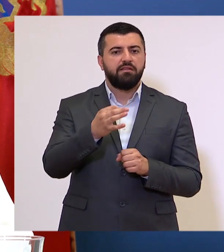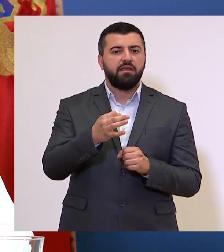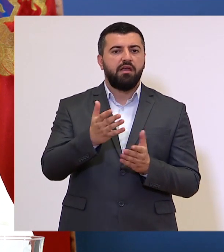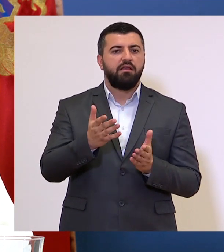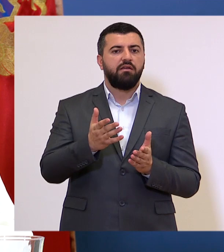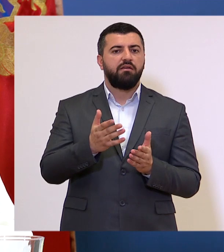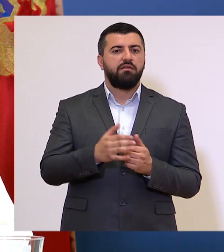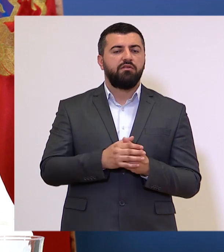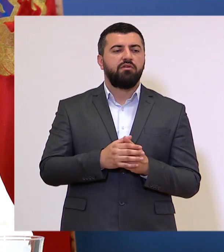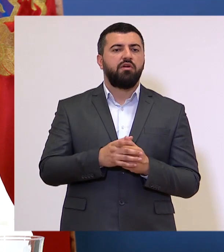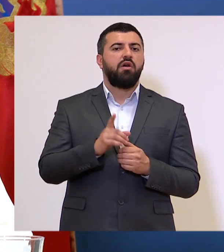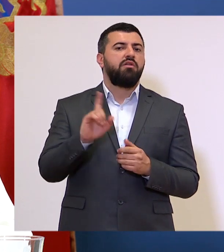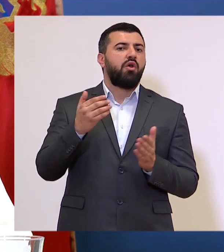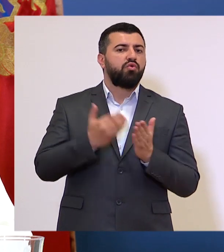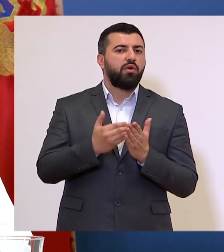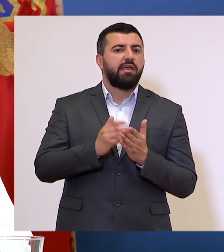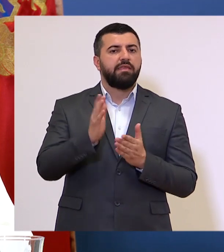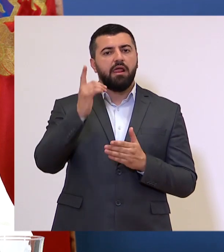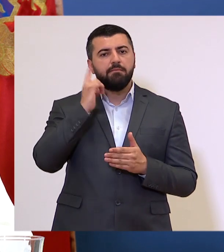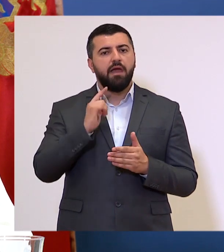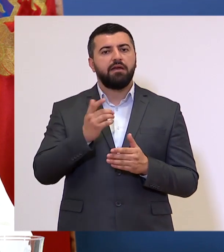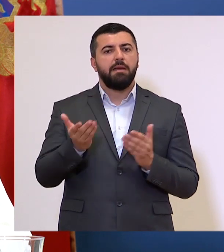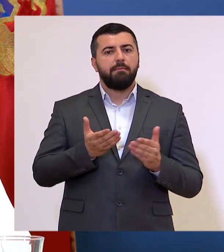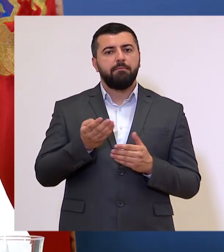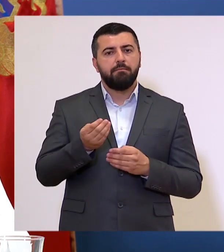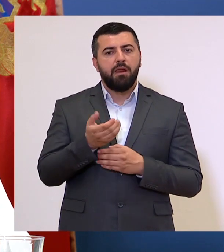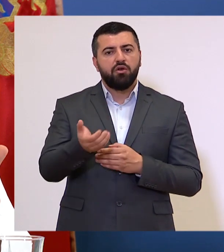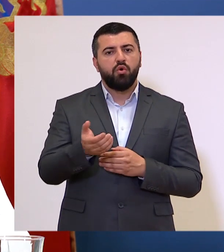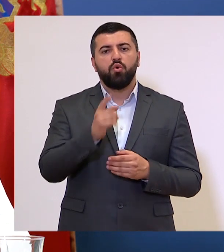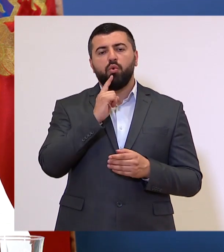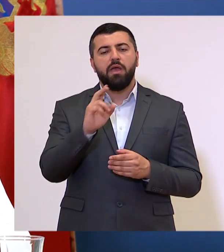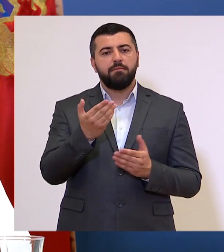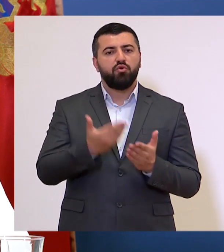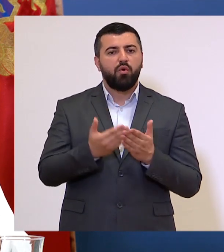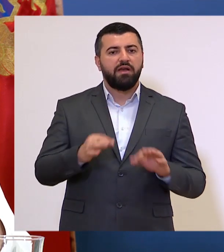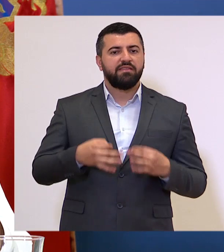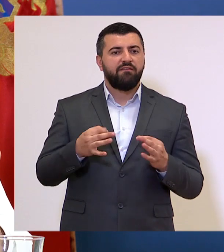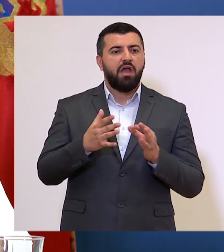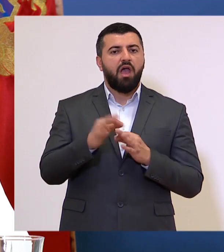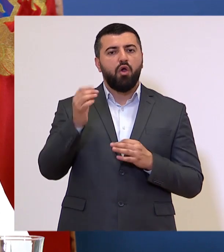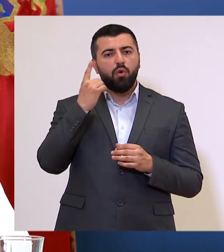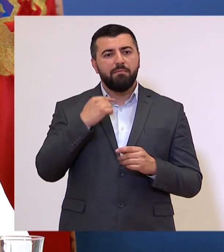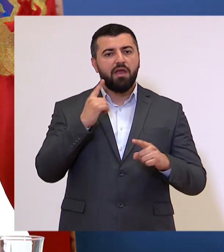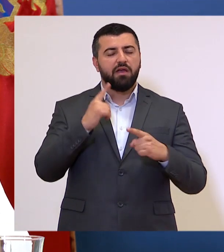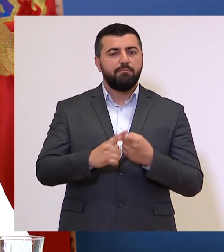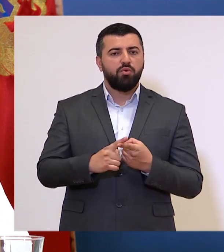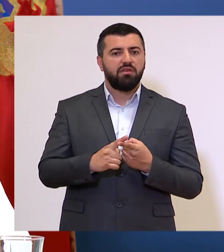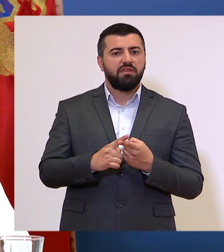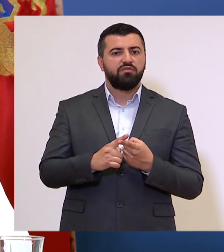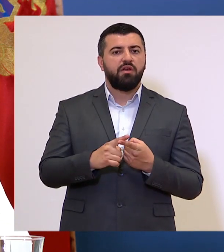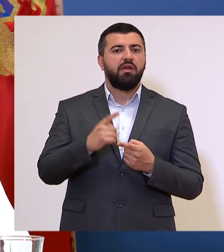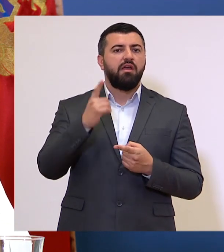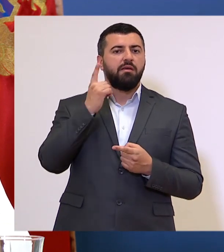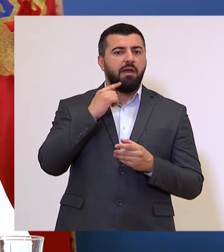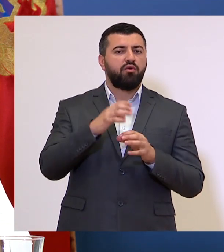dojenja, transmisija dojenja nije dokazana. Da li će majka dojiti bebu za koju se prethodno dokaže da je zdrava? A ako je majka pozitivna, odlučuje